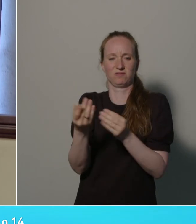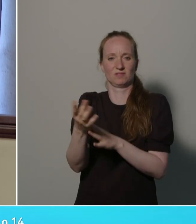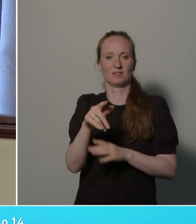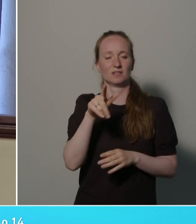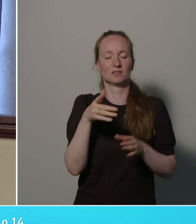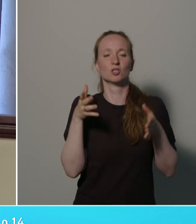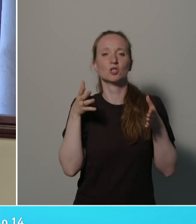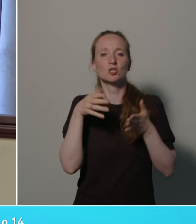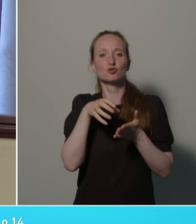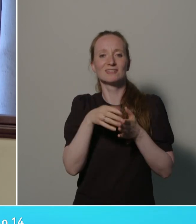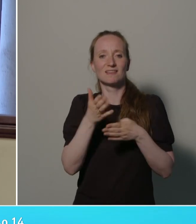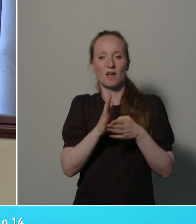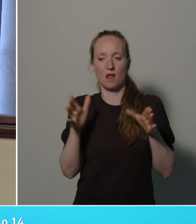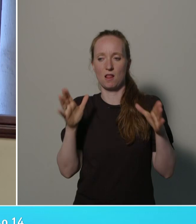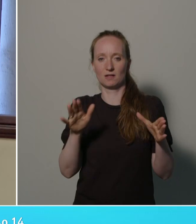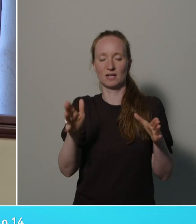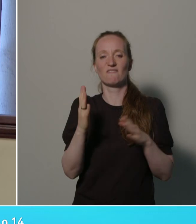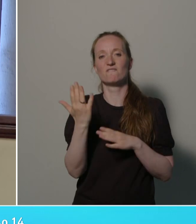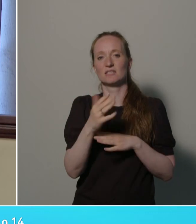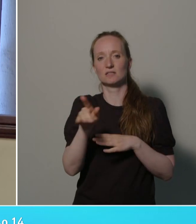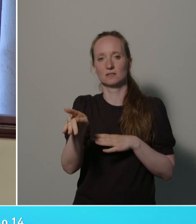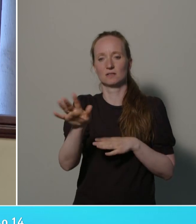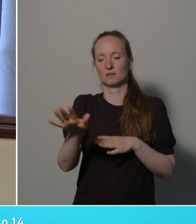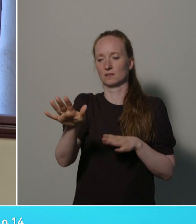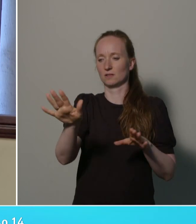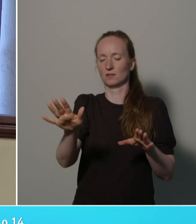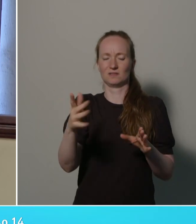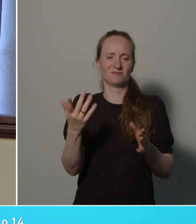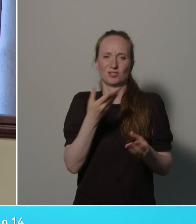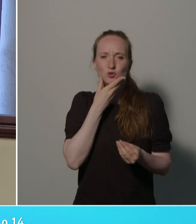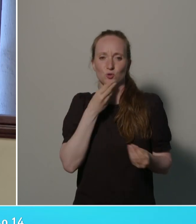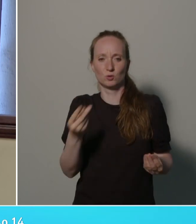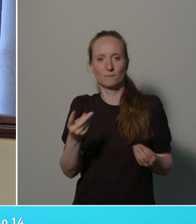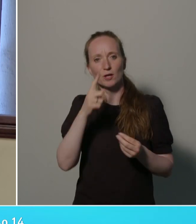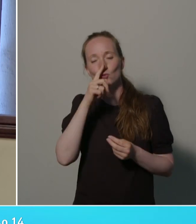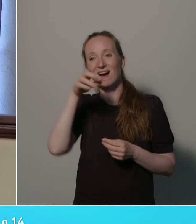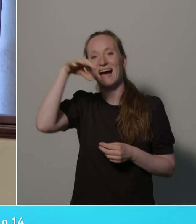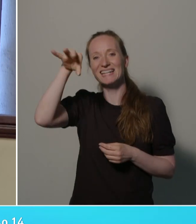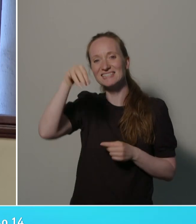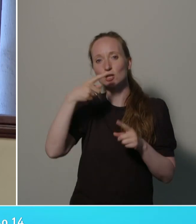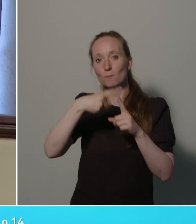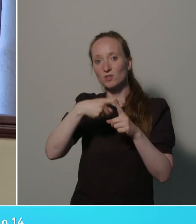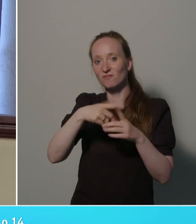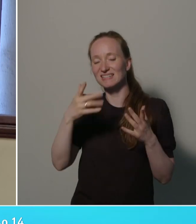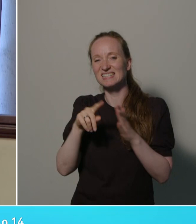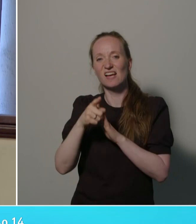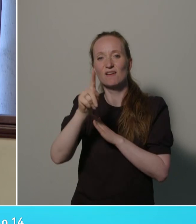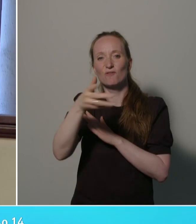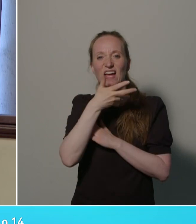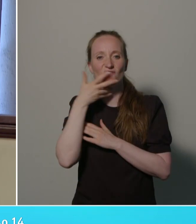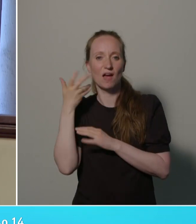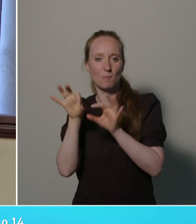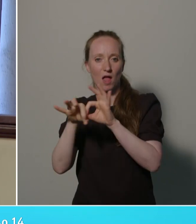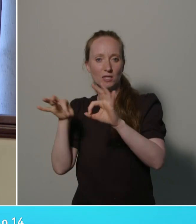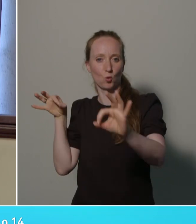dieses Stadtteils gewesen ist. Das einzige Positive, was da durchging, war die Wärmeleitung. Da hatte dann am Ende jeder was